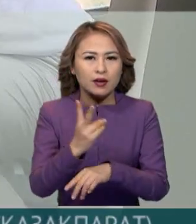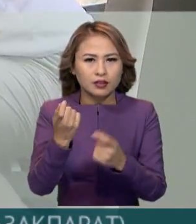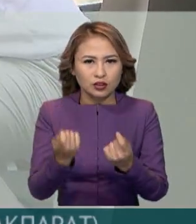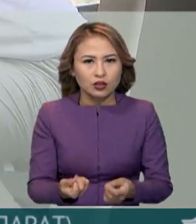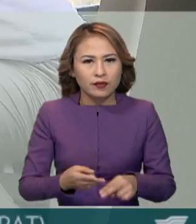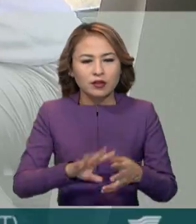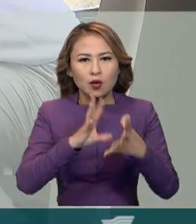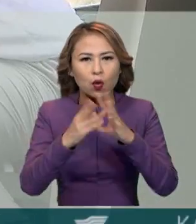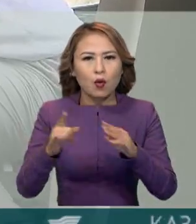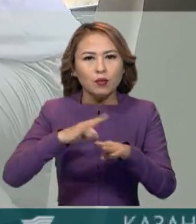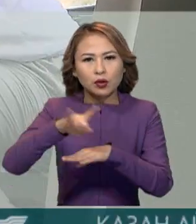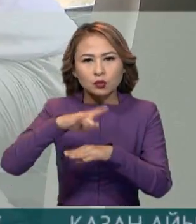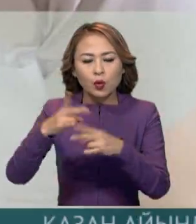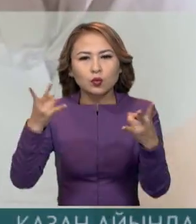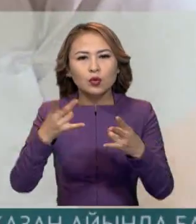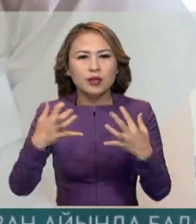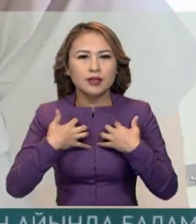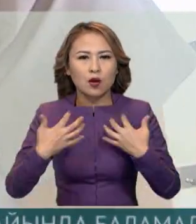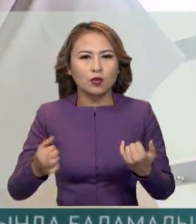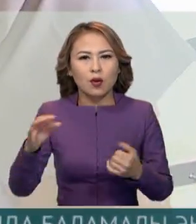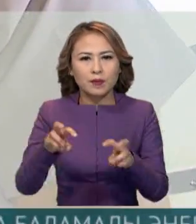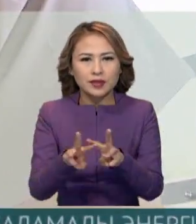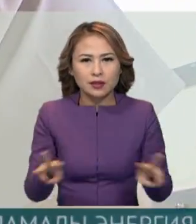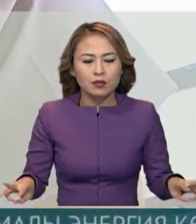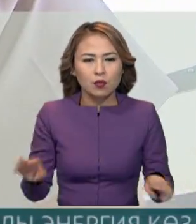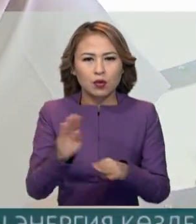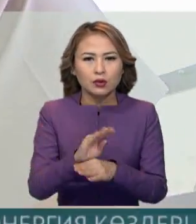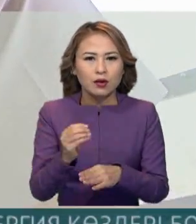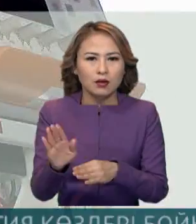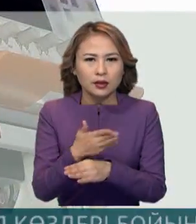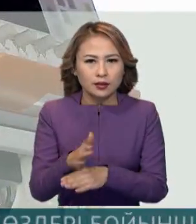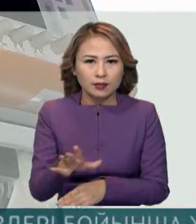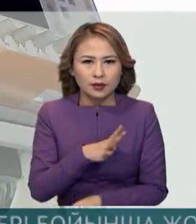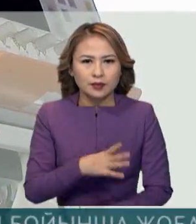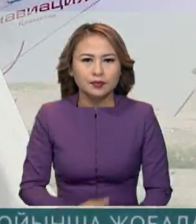арзан. Әуе көлігіне қажетті қаржы денсаулық сақтау министрлігінен бөлінеді.